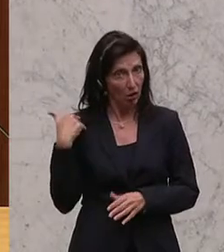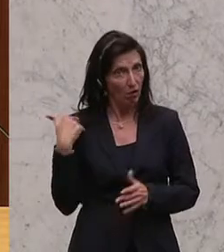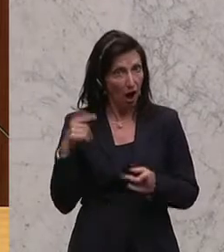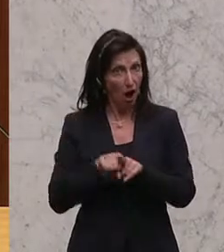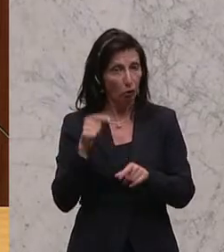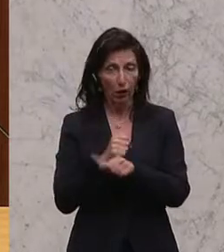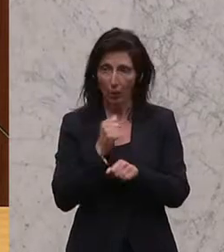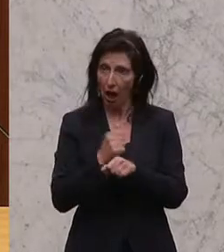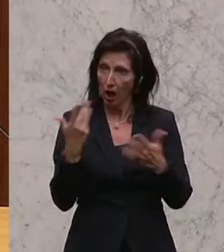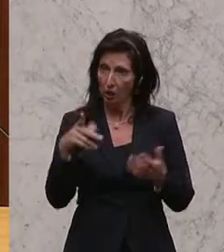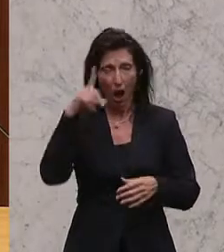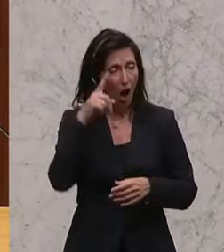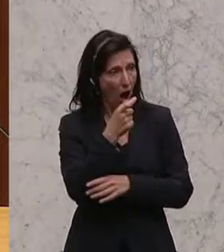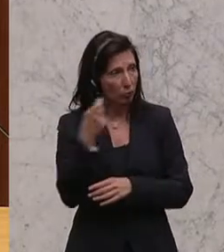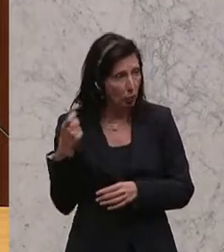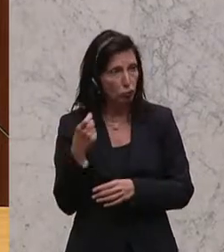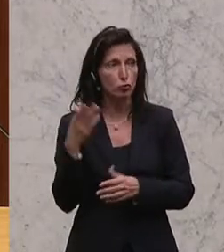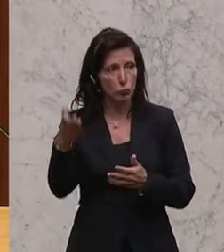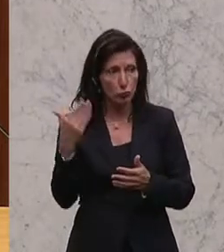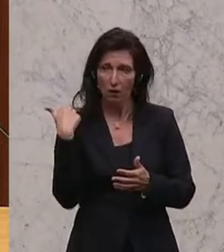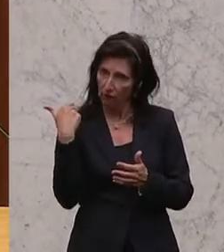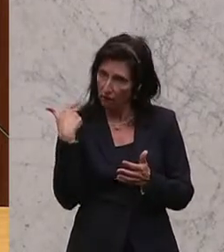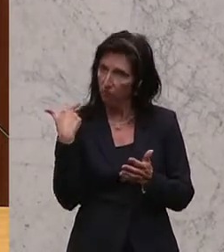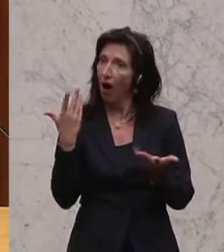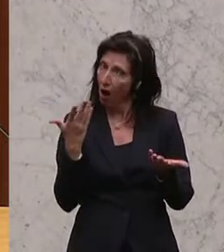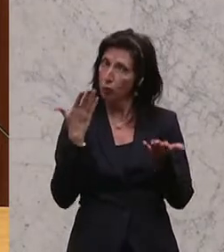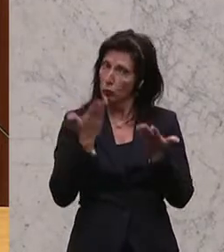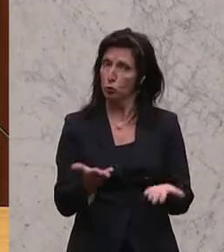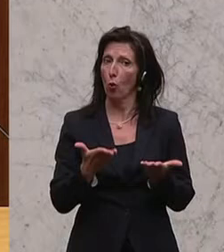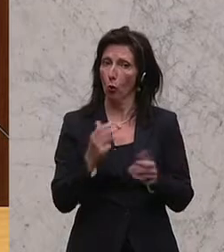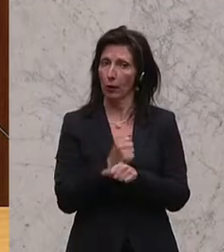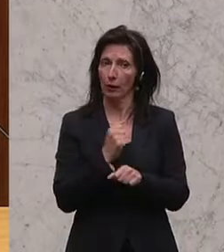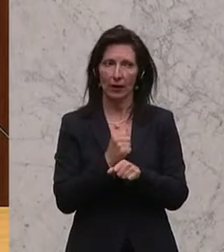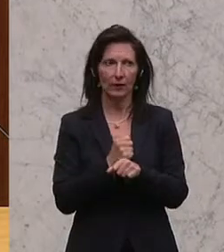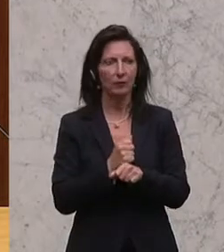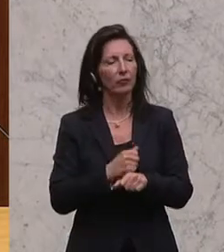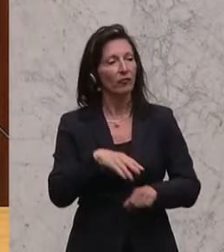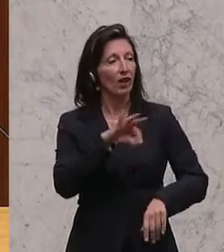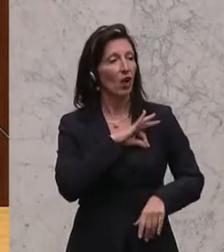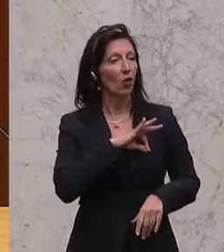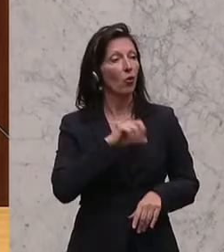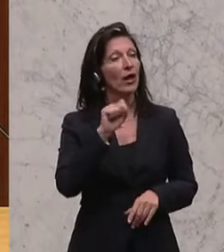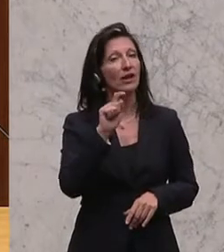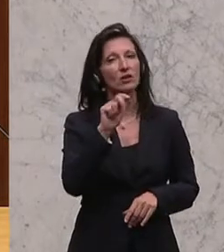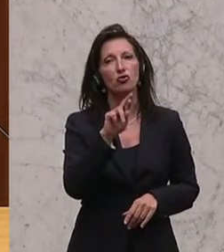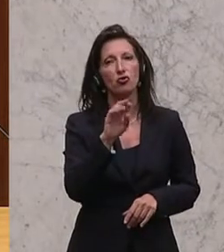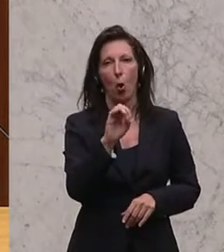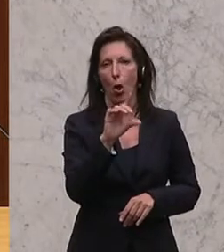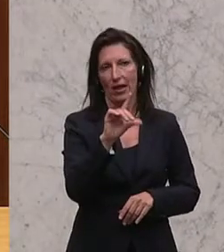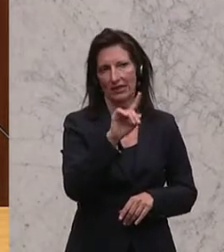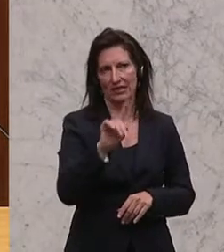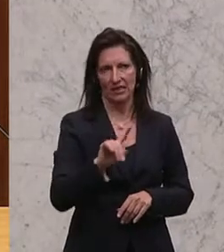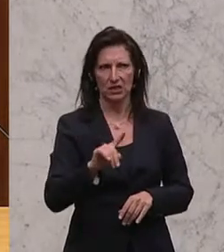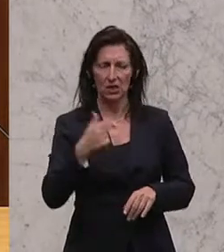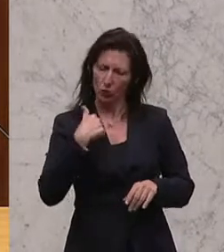wir auch dann im Hauptausschuss bei den Wahlgängen so durchgetragen. Herr Kollege Strolz, Sie haben, und da bin ich